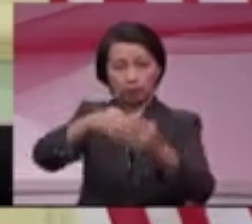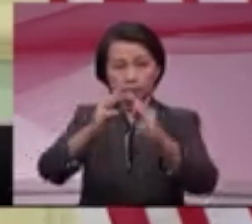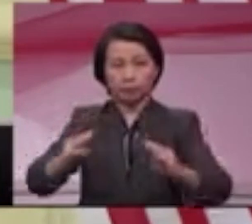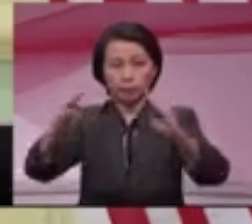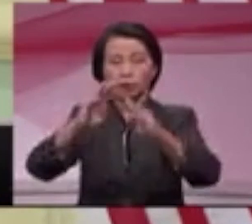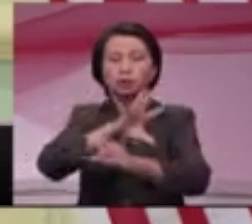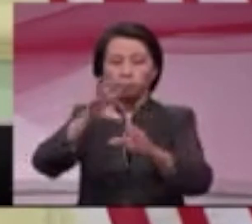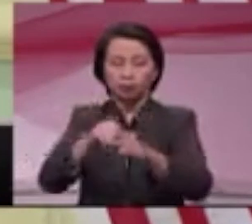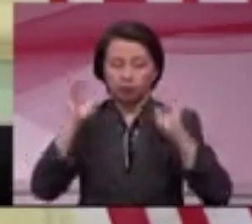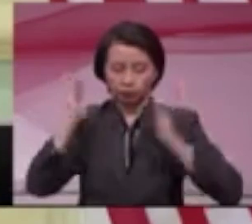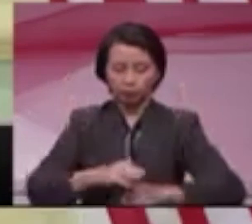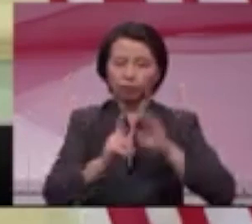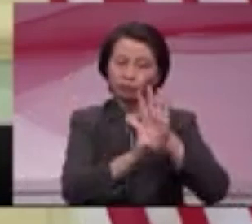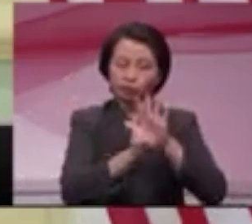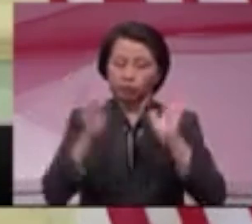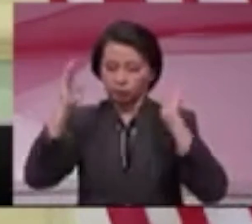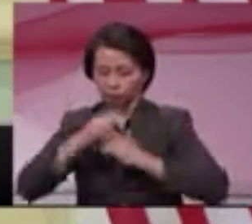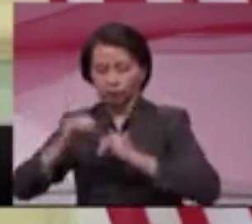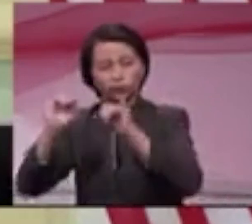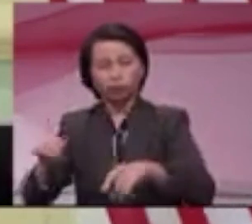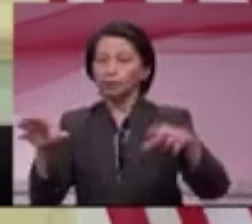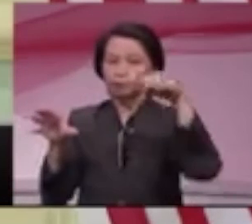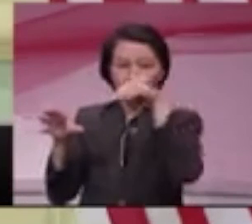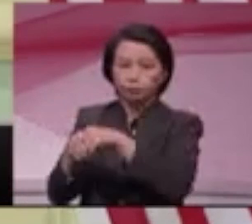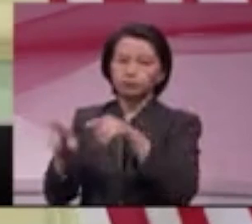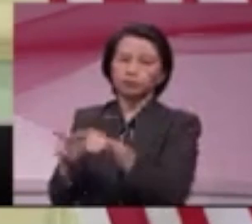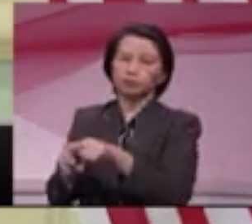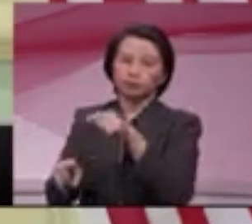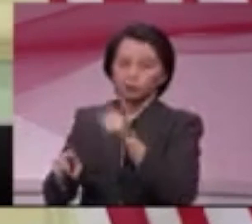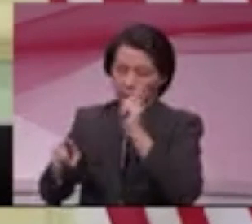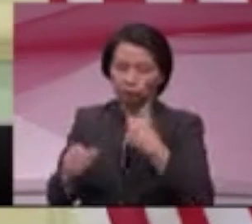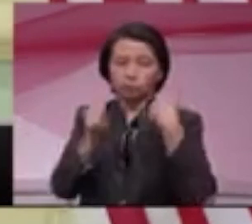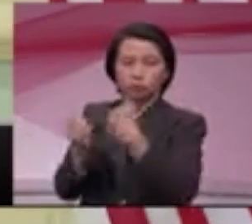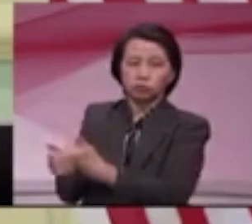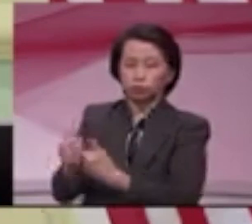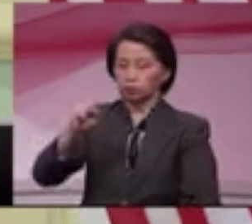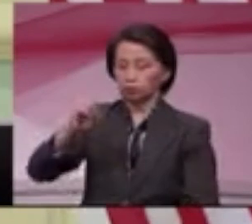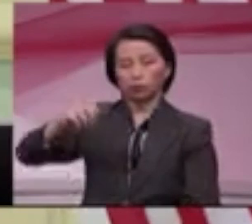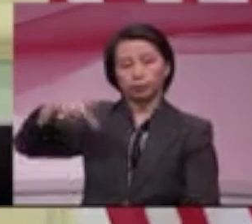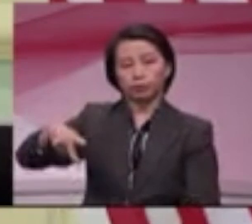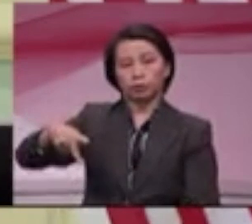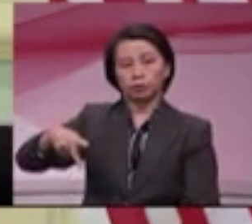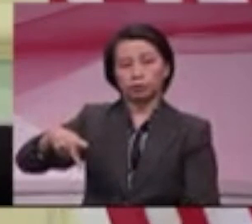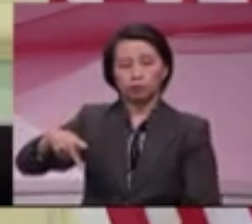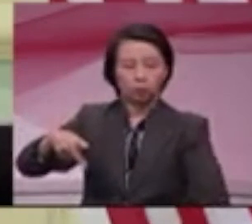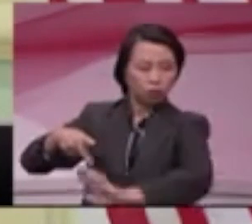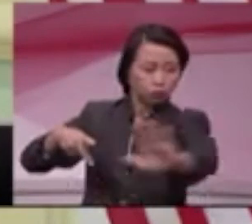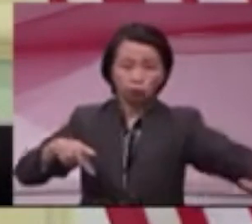termasuklah sembahyang berjemaah, sembahyang Jumaat dan sebagainya. SOP tersebut perlu dipatuhi, perlu dipatuhi oleh